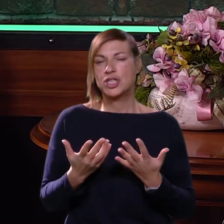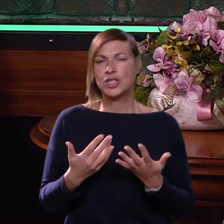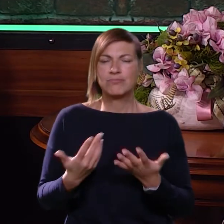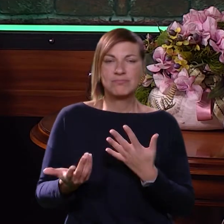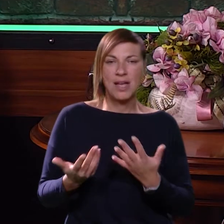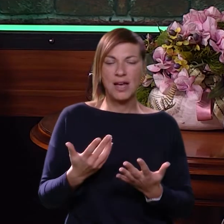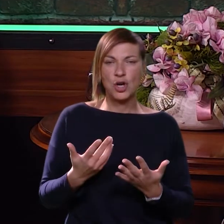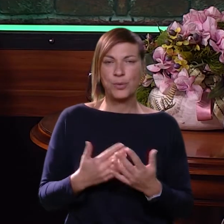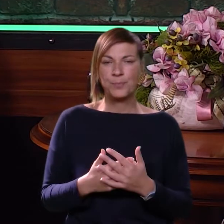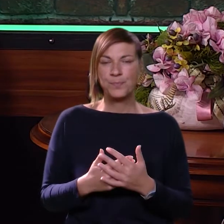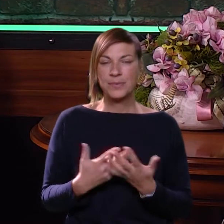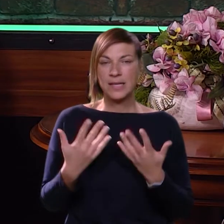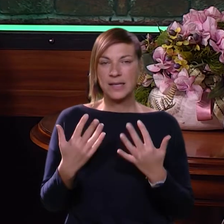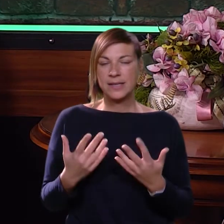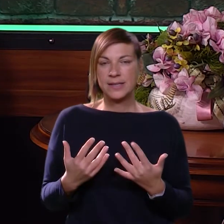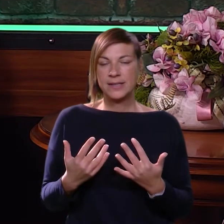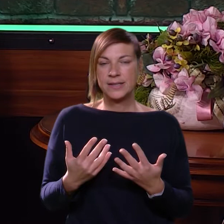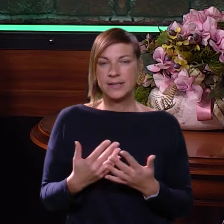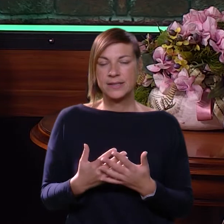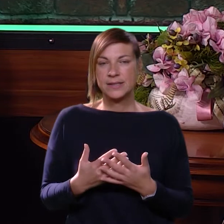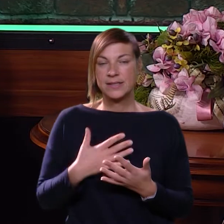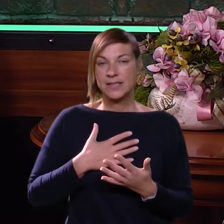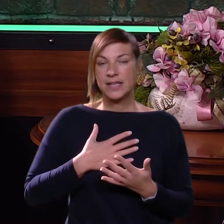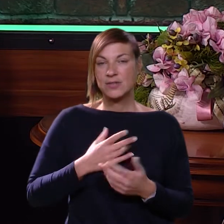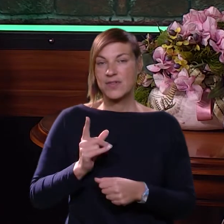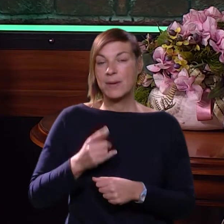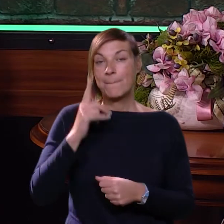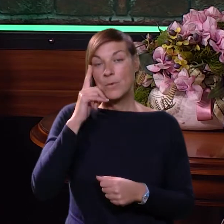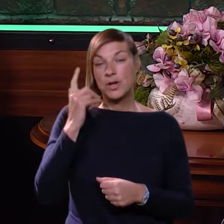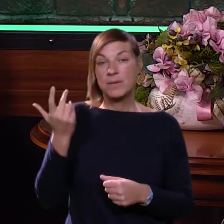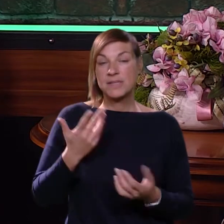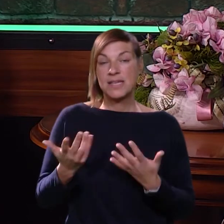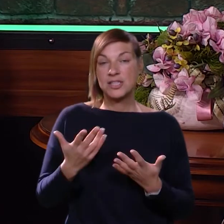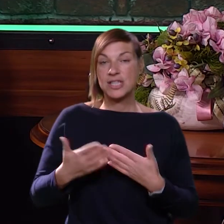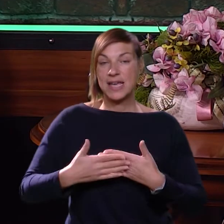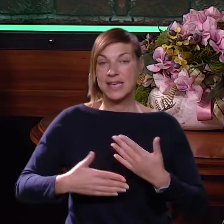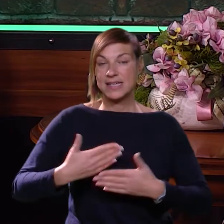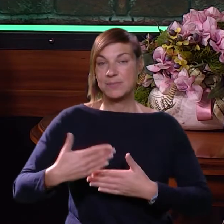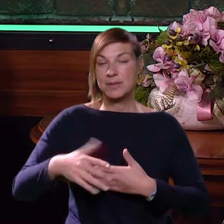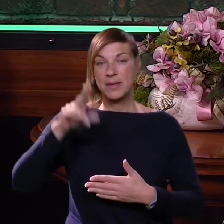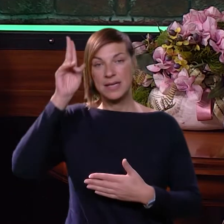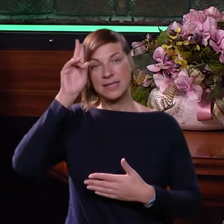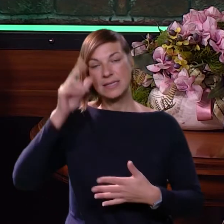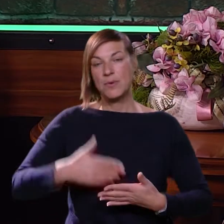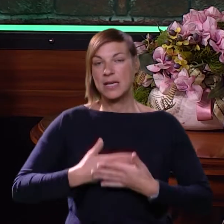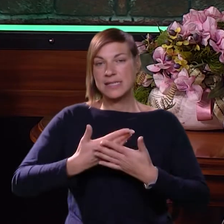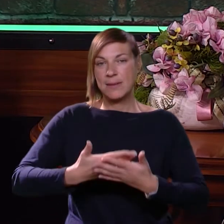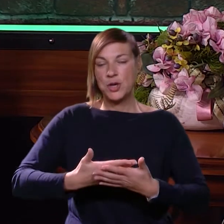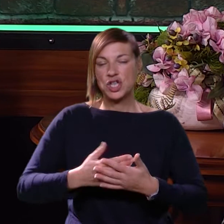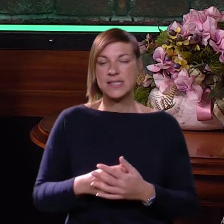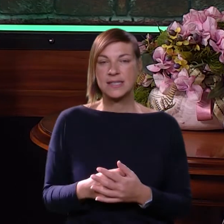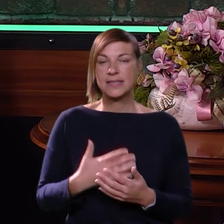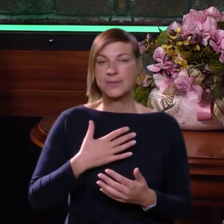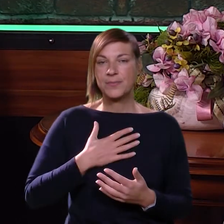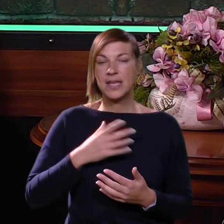što, kako, koliko. Ja u stvari moram znati šta je ispred mene da bi se mogla s time